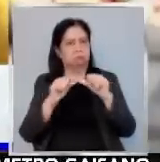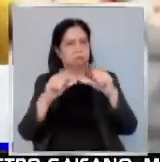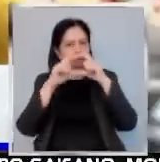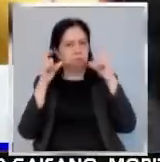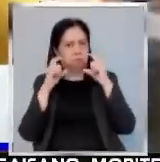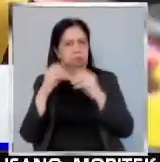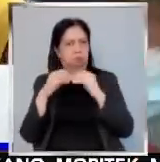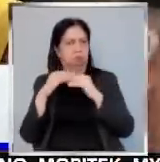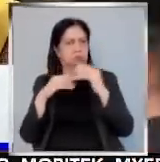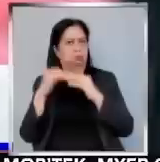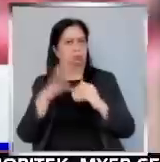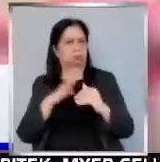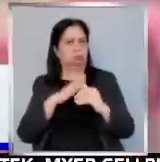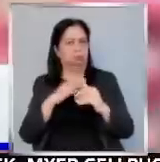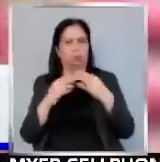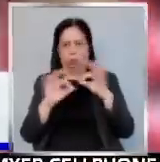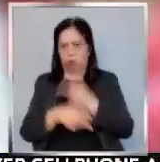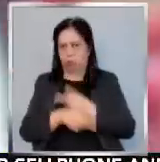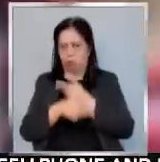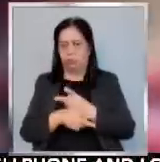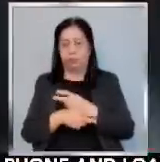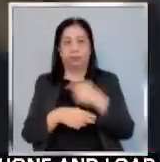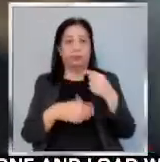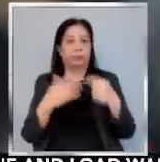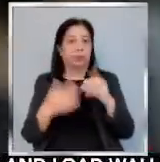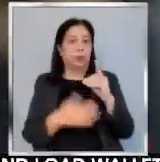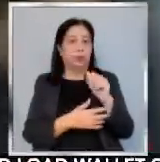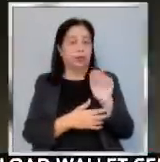ako eh. Ay, nag-iingat din ako. Sa datos ng Department of Health,